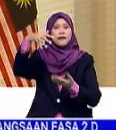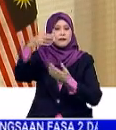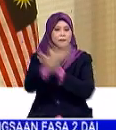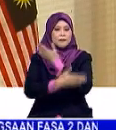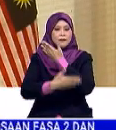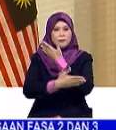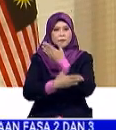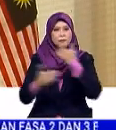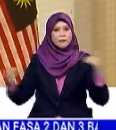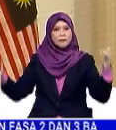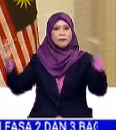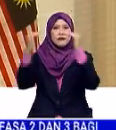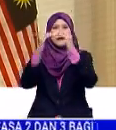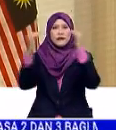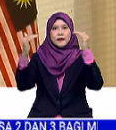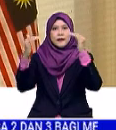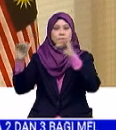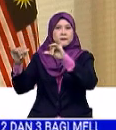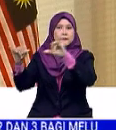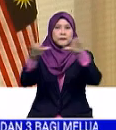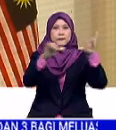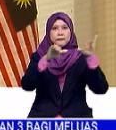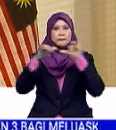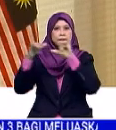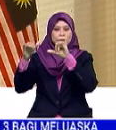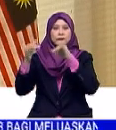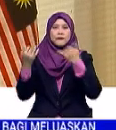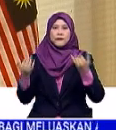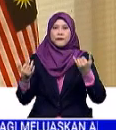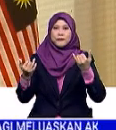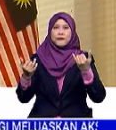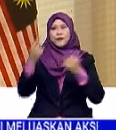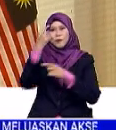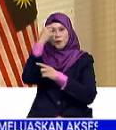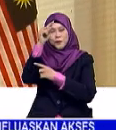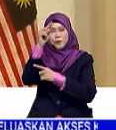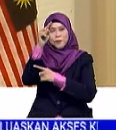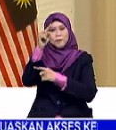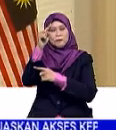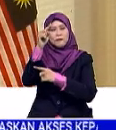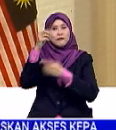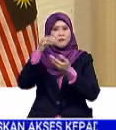yang adil dan saksama menerusi wawasan kemakmuran bersama